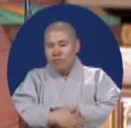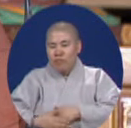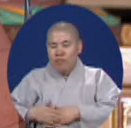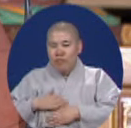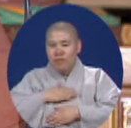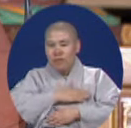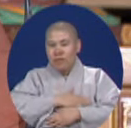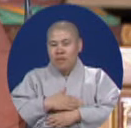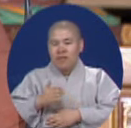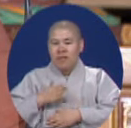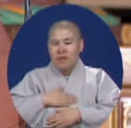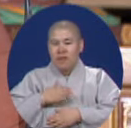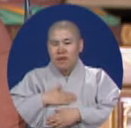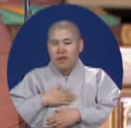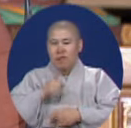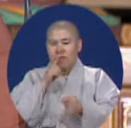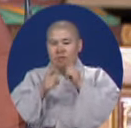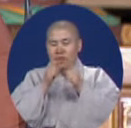알고요.